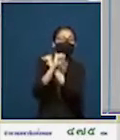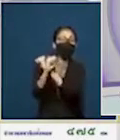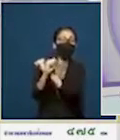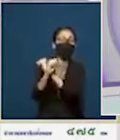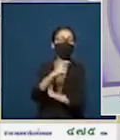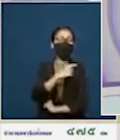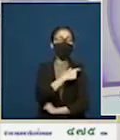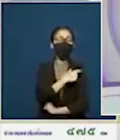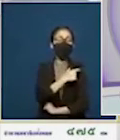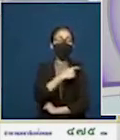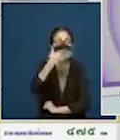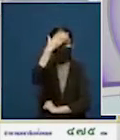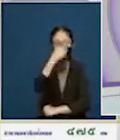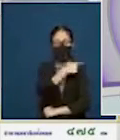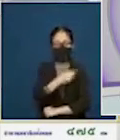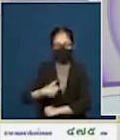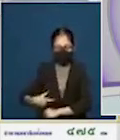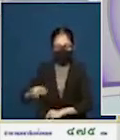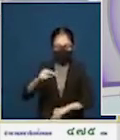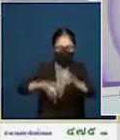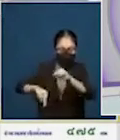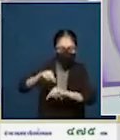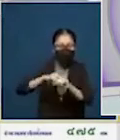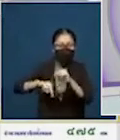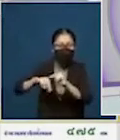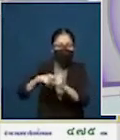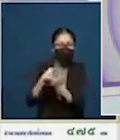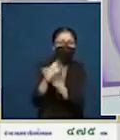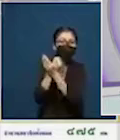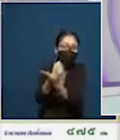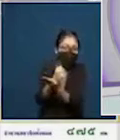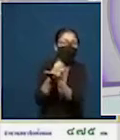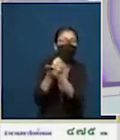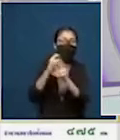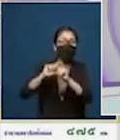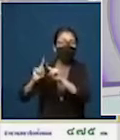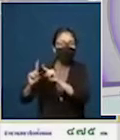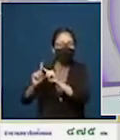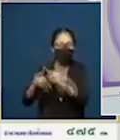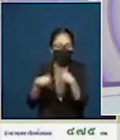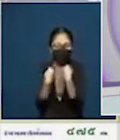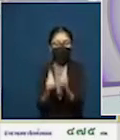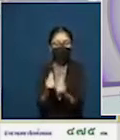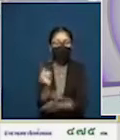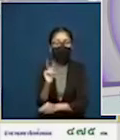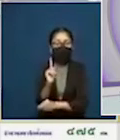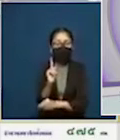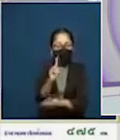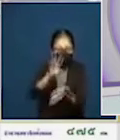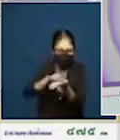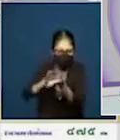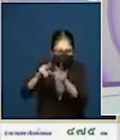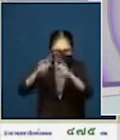ลงมติสมมุติแบบปกติคือเสียบบัตรใช่ไหมคะเราก็จะไม่รู้ว่าใครว่าใคร